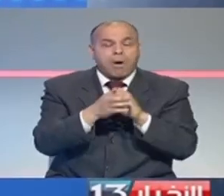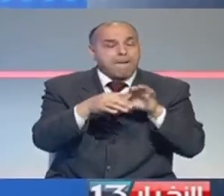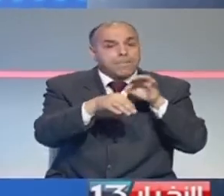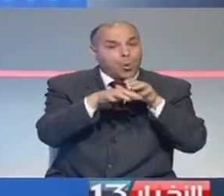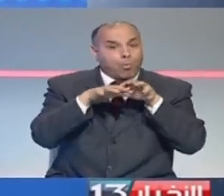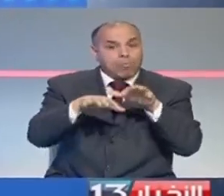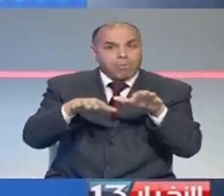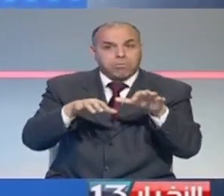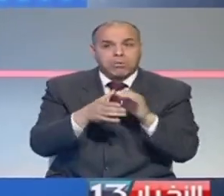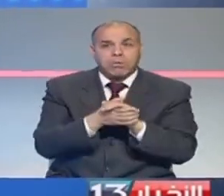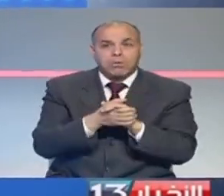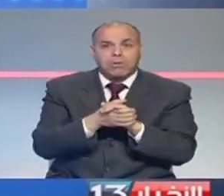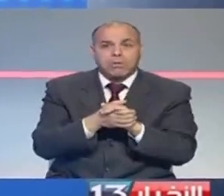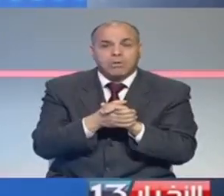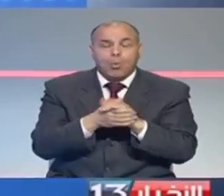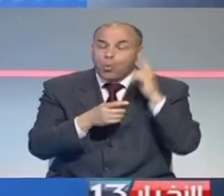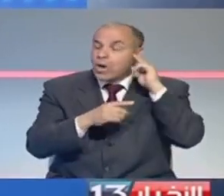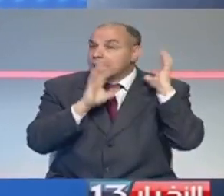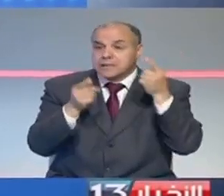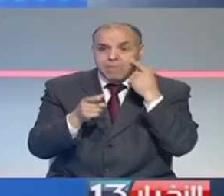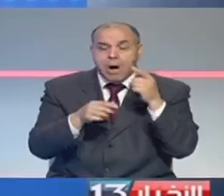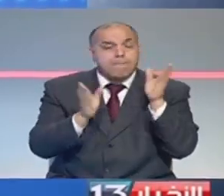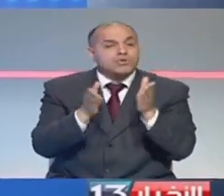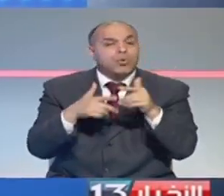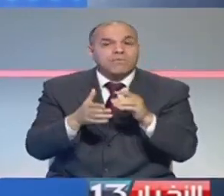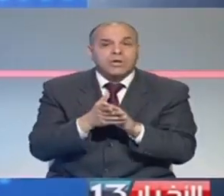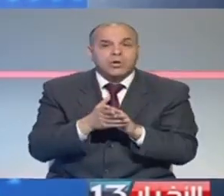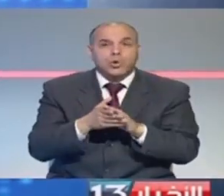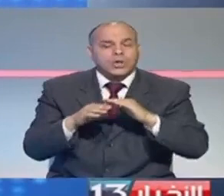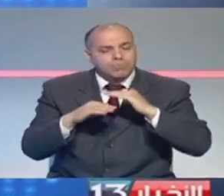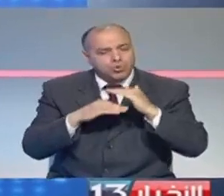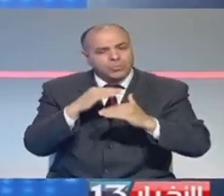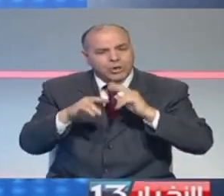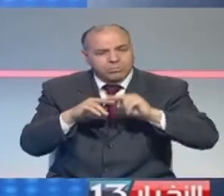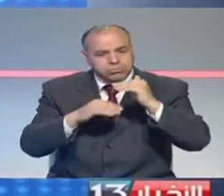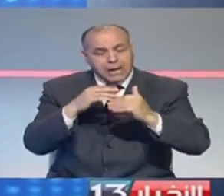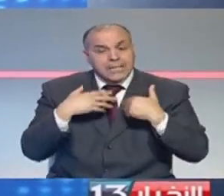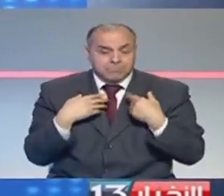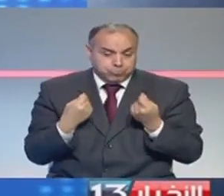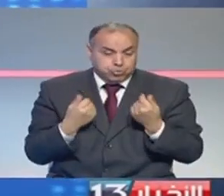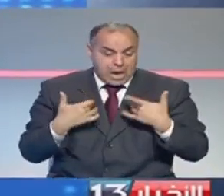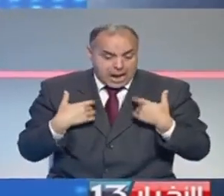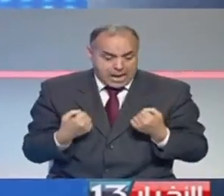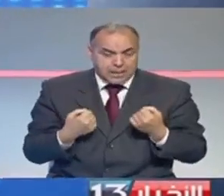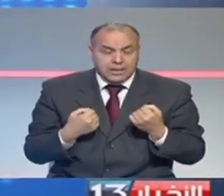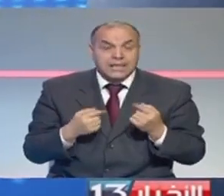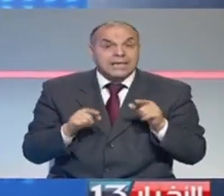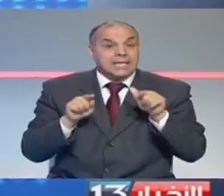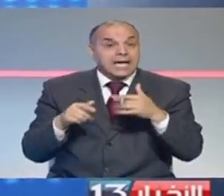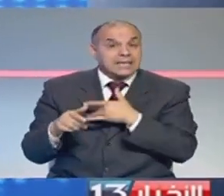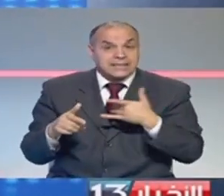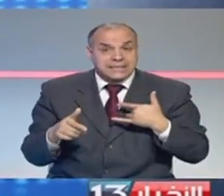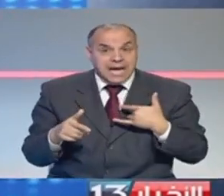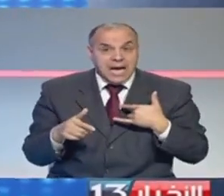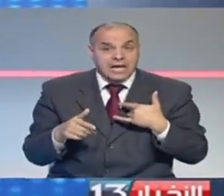المرضى، سامحني معناها الدخول بصفة كبيرة للمستشفيات، ونقعد ونجريو حسب إمكانياتنا. راه اذا كان الصحه في علاقه